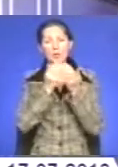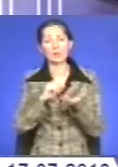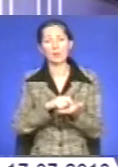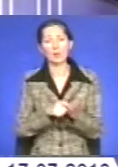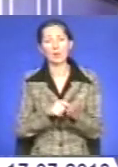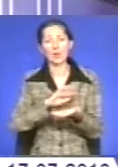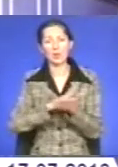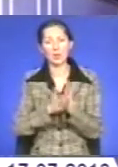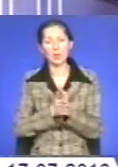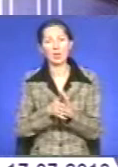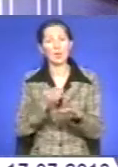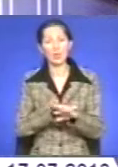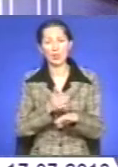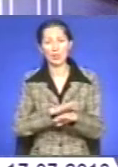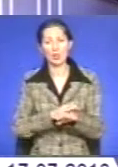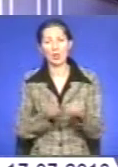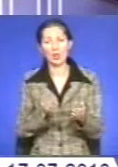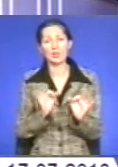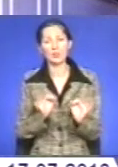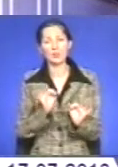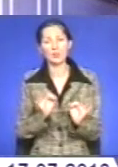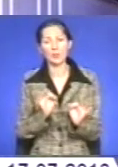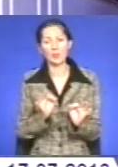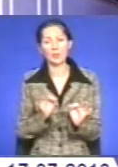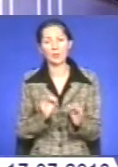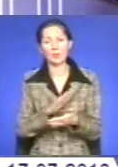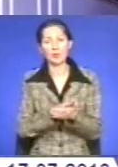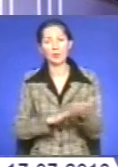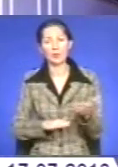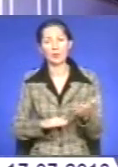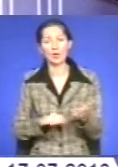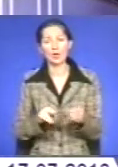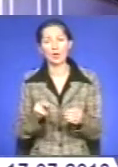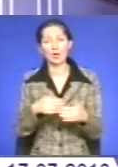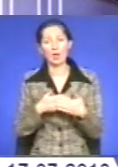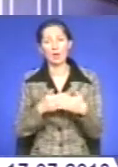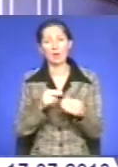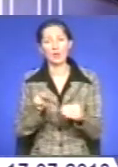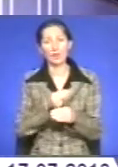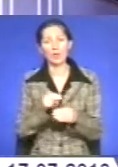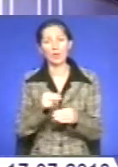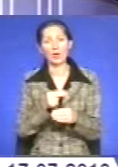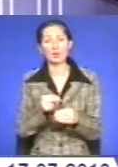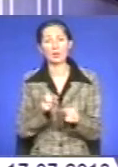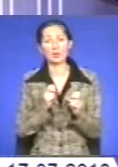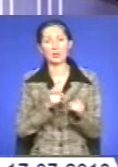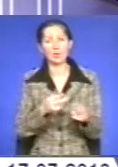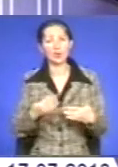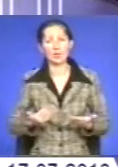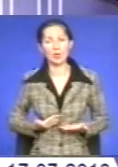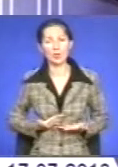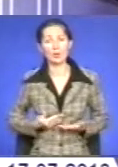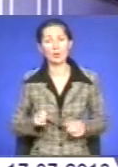Стан пацієнтки важкий, але стабільний. Продовжується активне лікування. Загроз життю